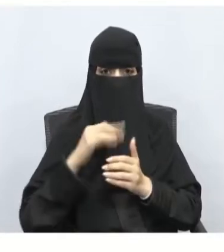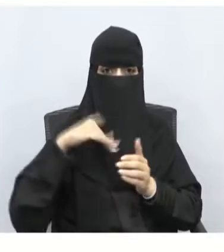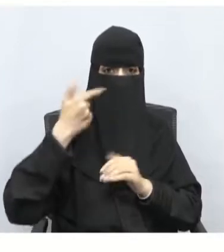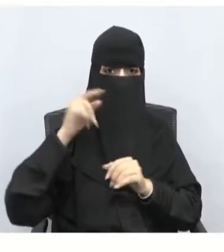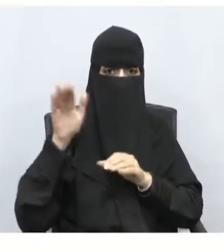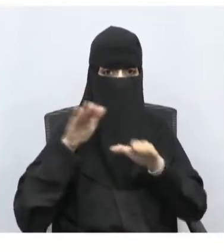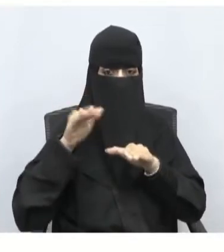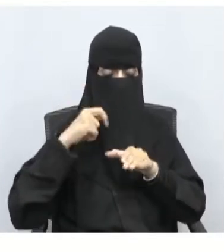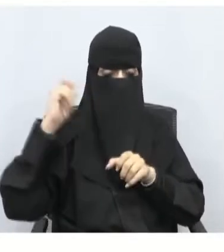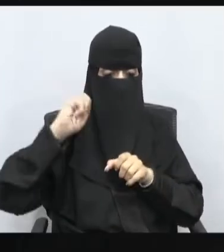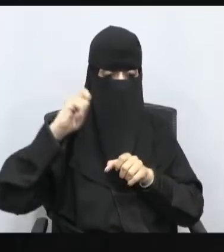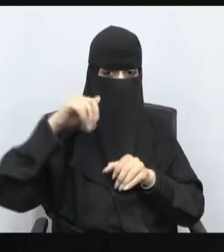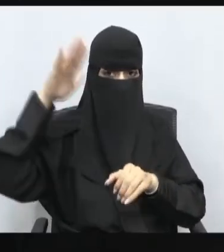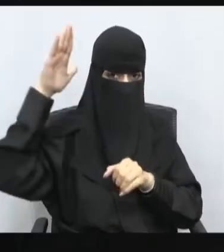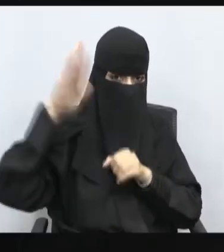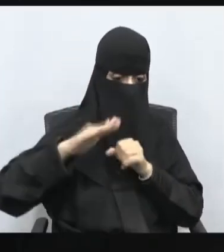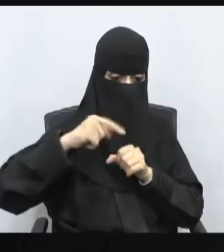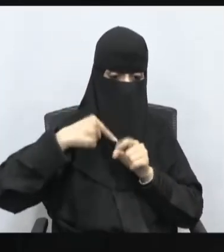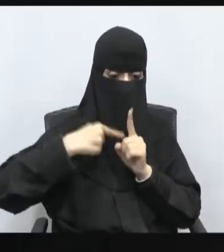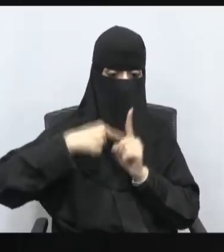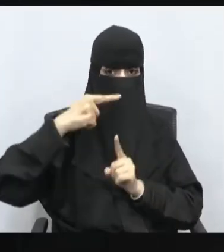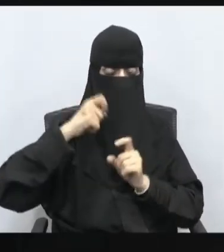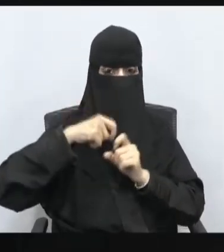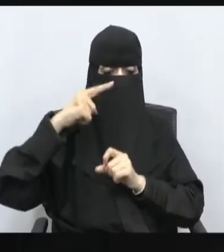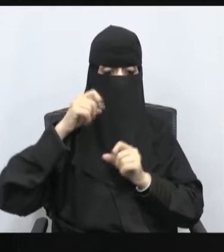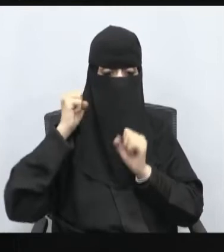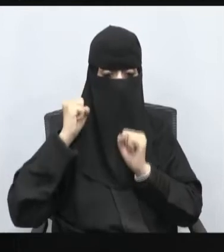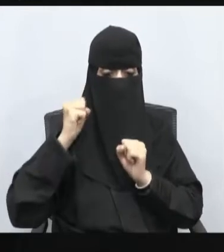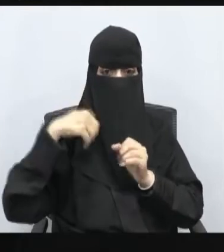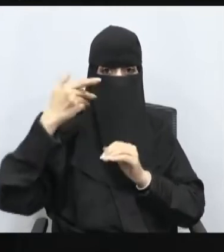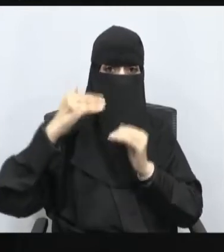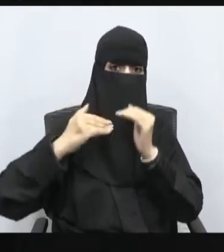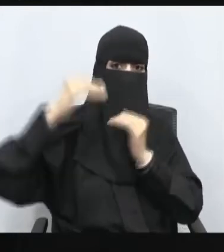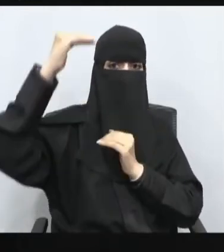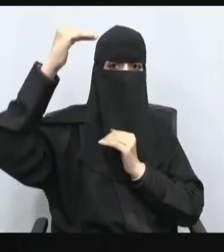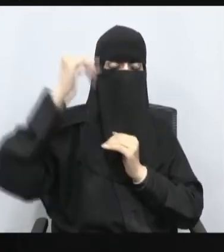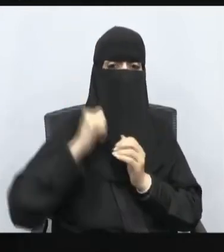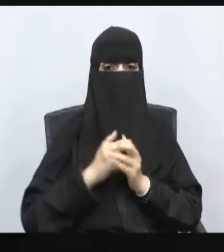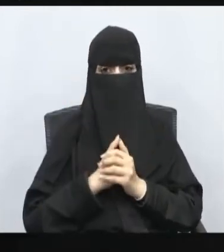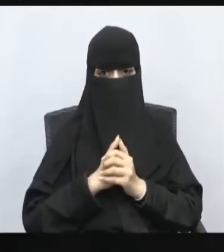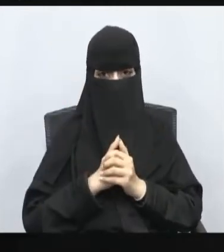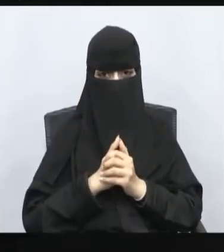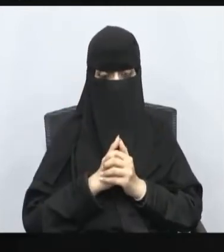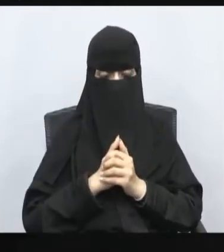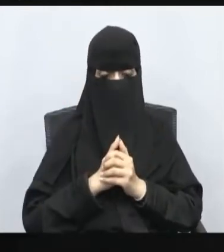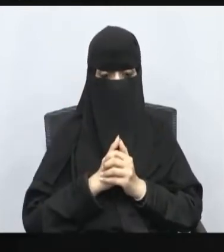عند هز الجرس أو طرق الجرس بقوة يكون عالي،